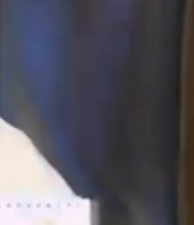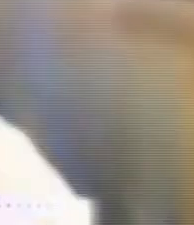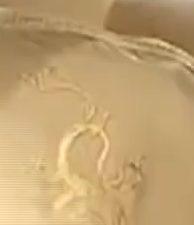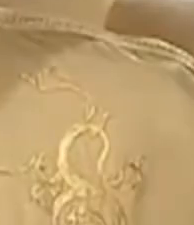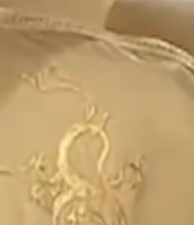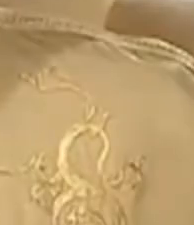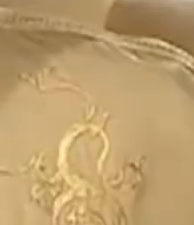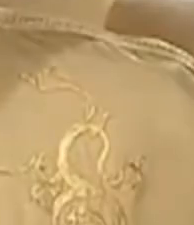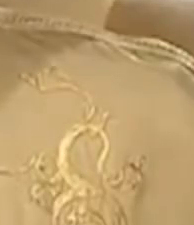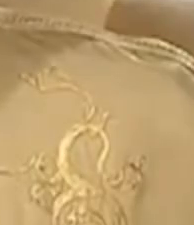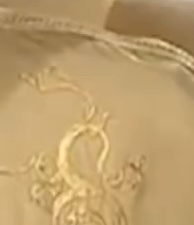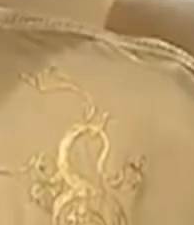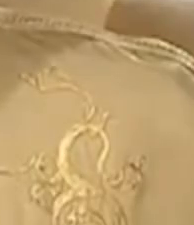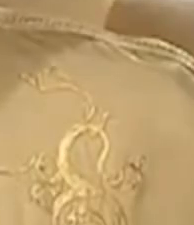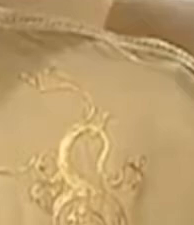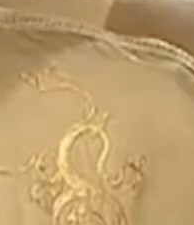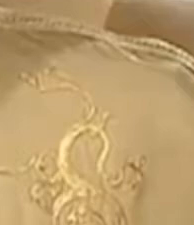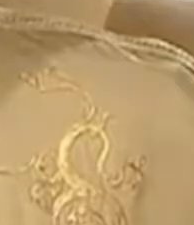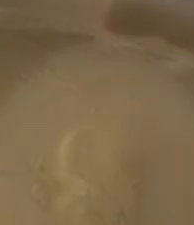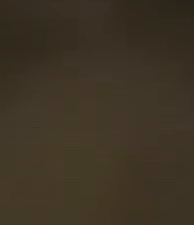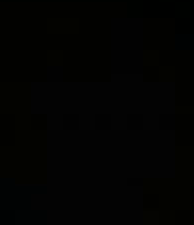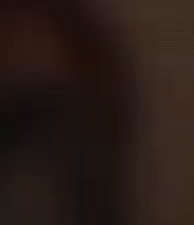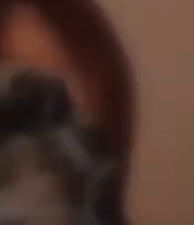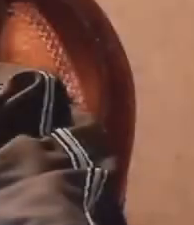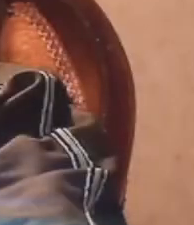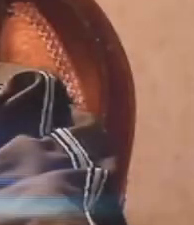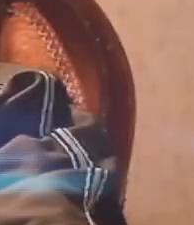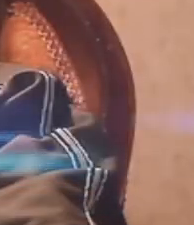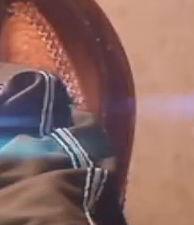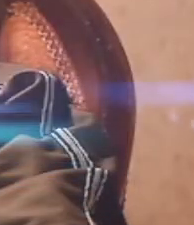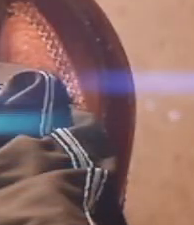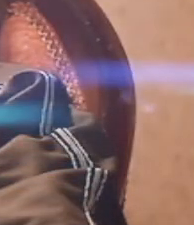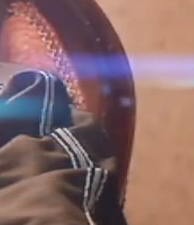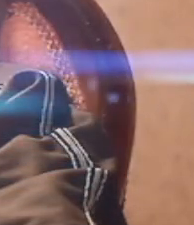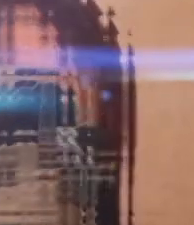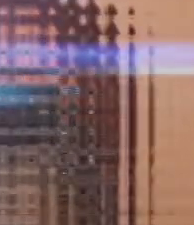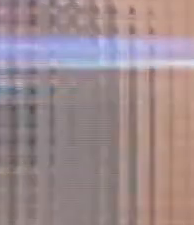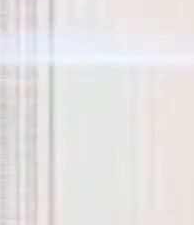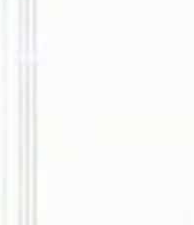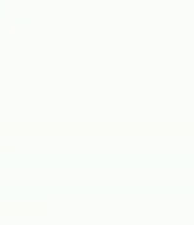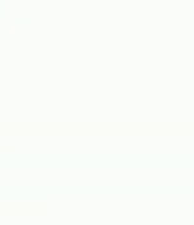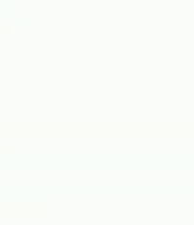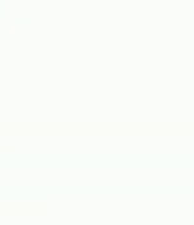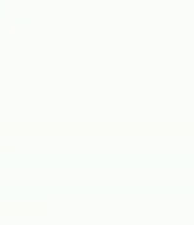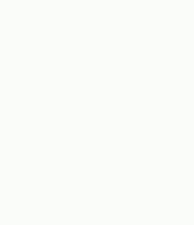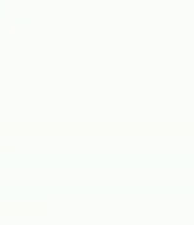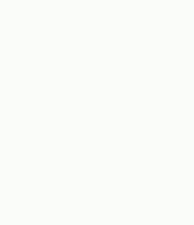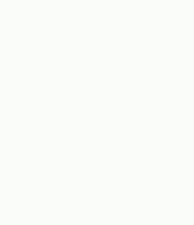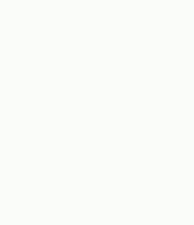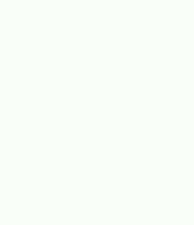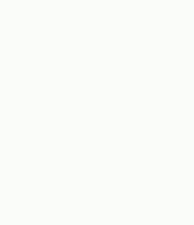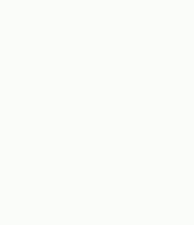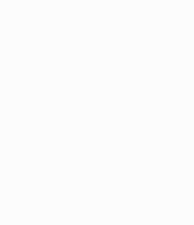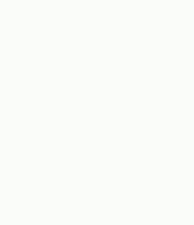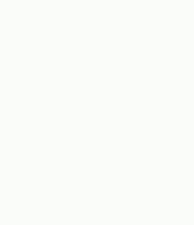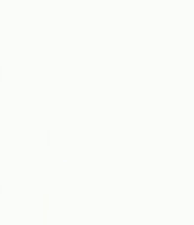للناس في كل حين، لتملأ كل رحاب الفضاء